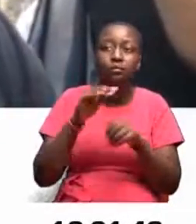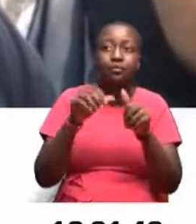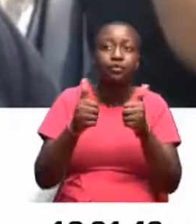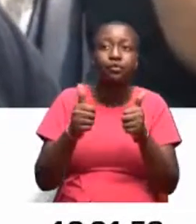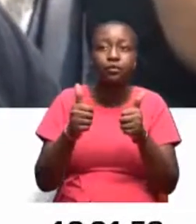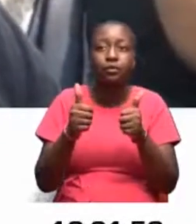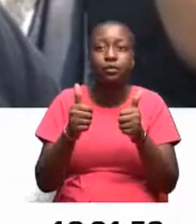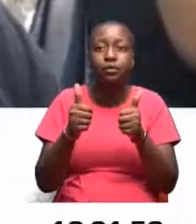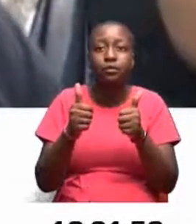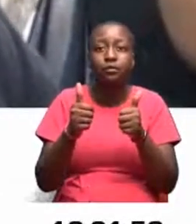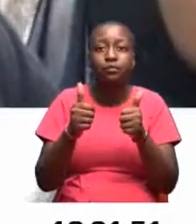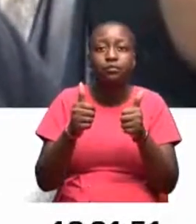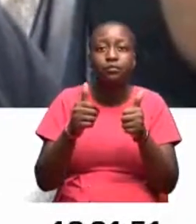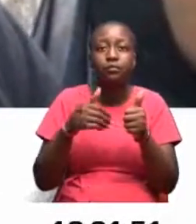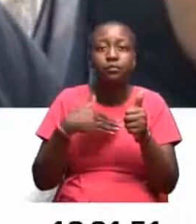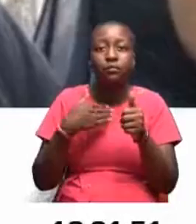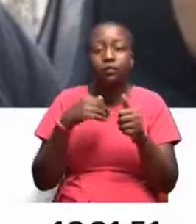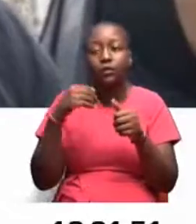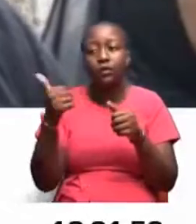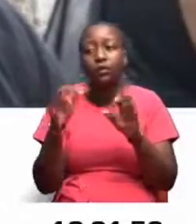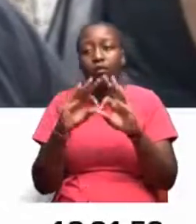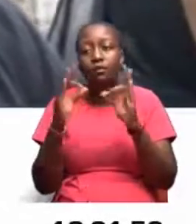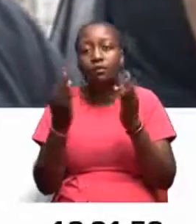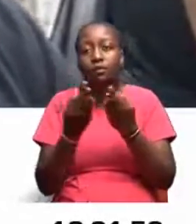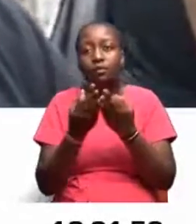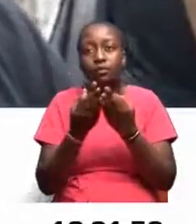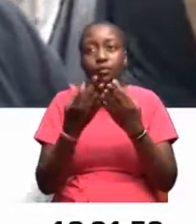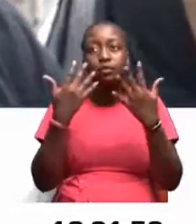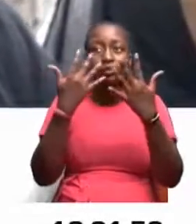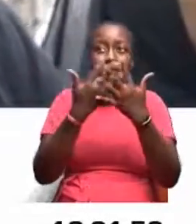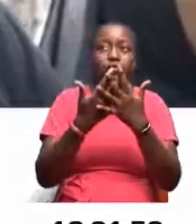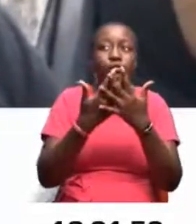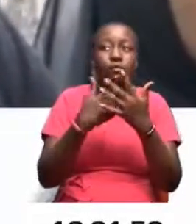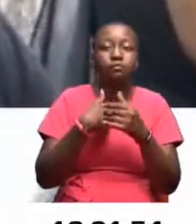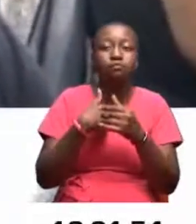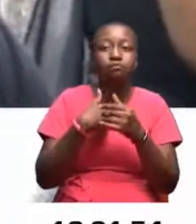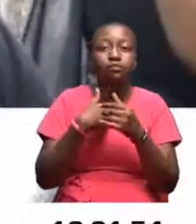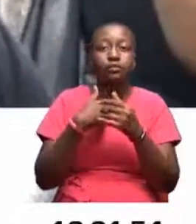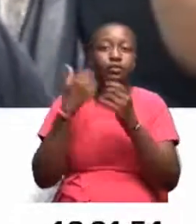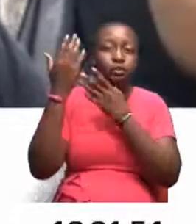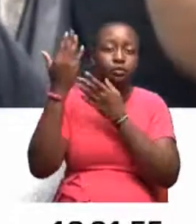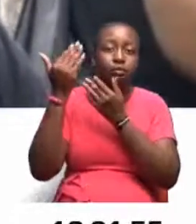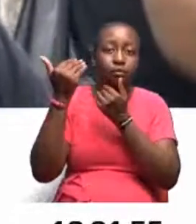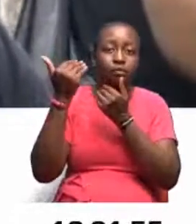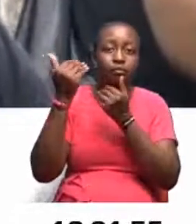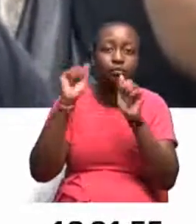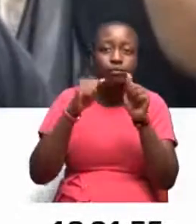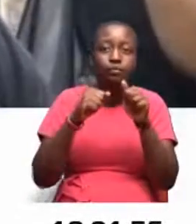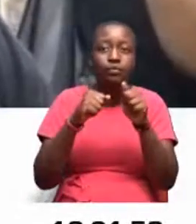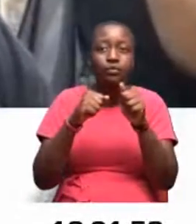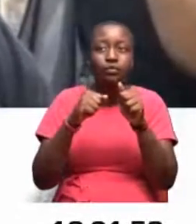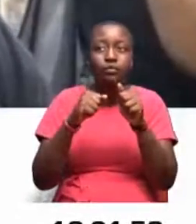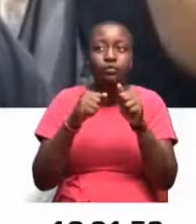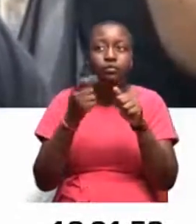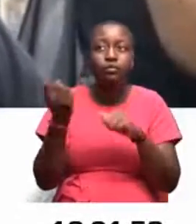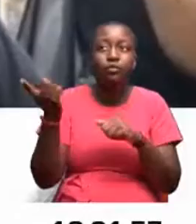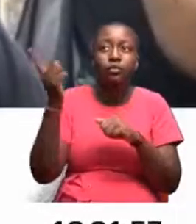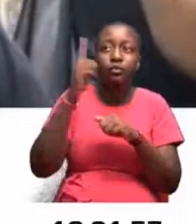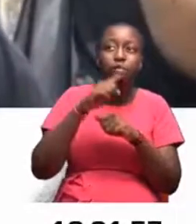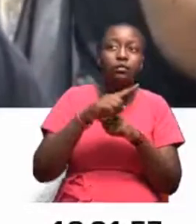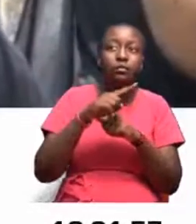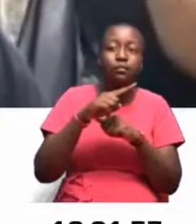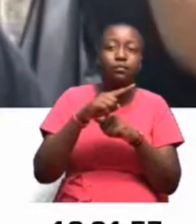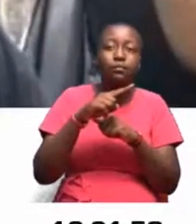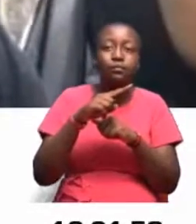mdogo, natarajia pia wawe watakuwa na hatia, basi waangalie ile hukumu ambayo watachukuliwa kwa sheria ya Kenya, na